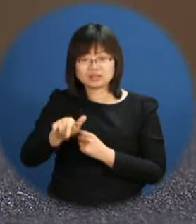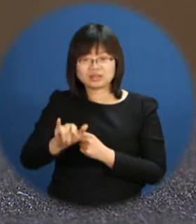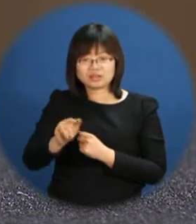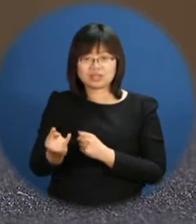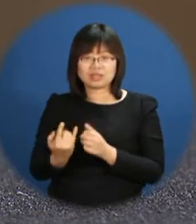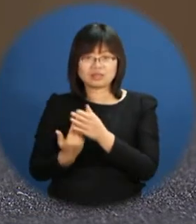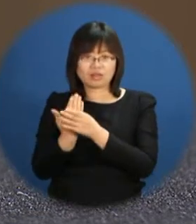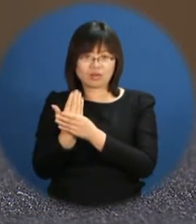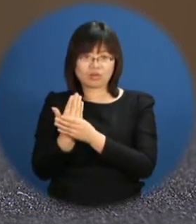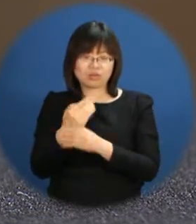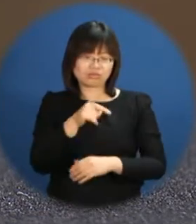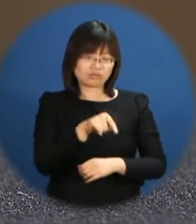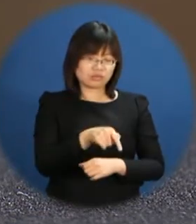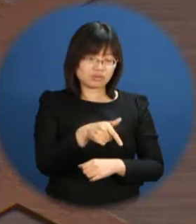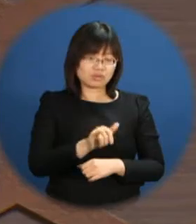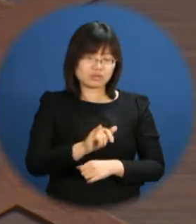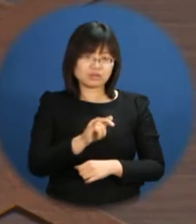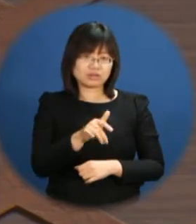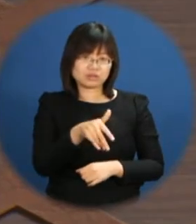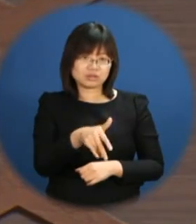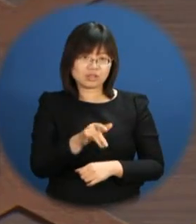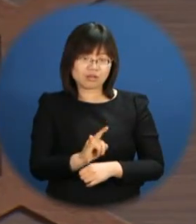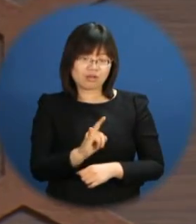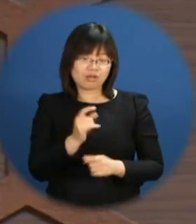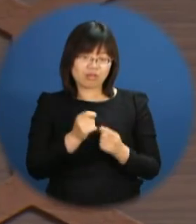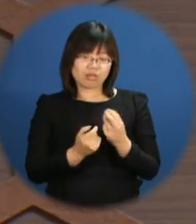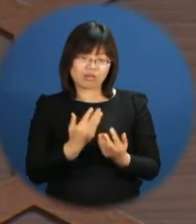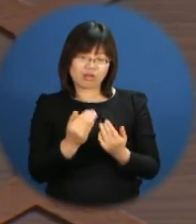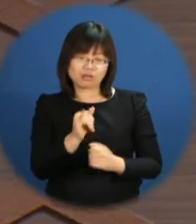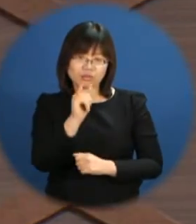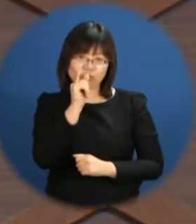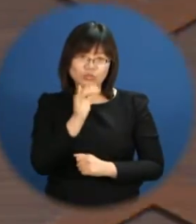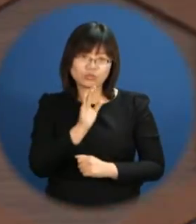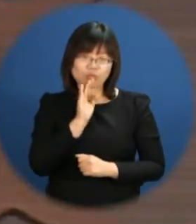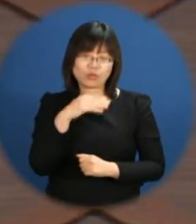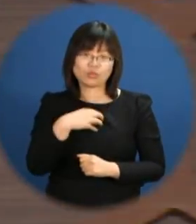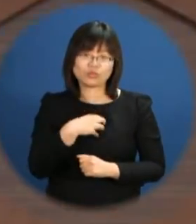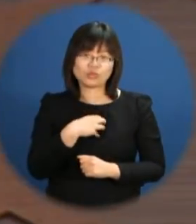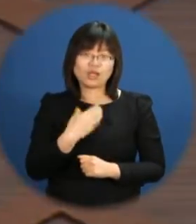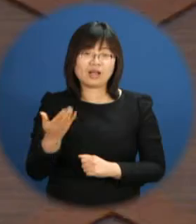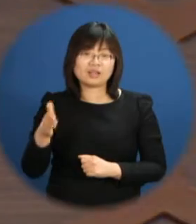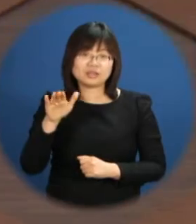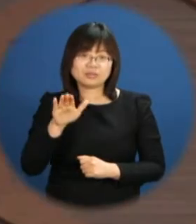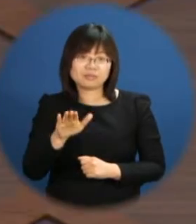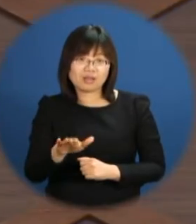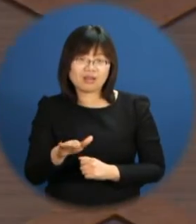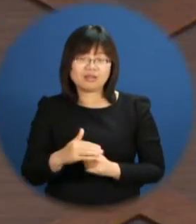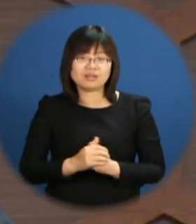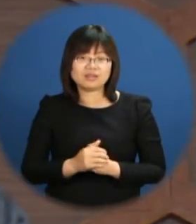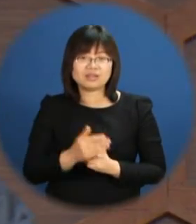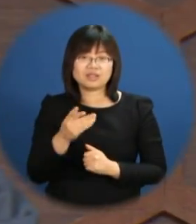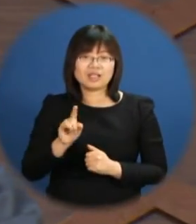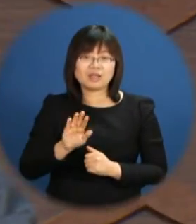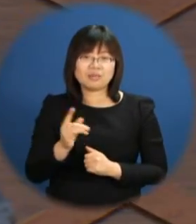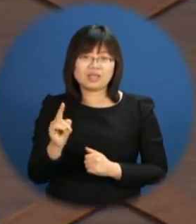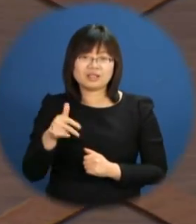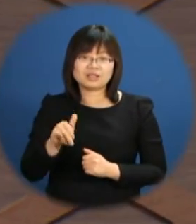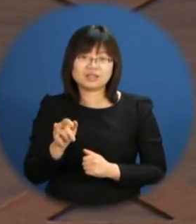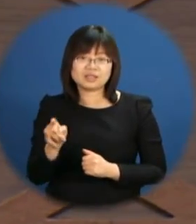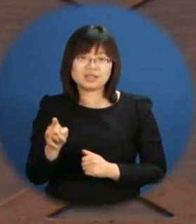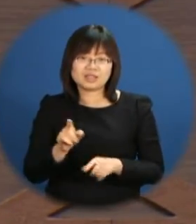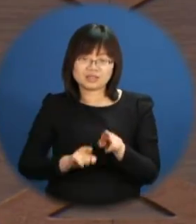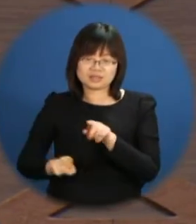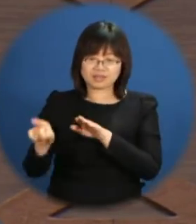나오고 왜 이 놈의 기체가 타고 이 정말 위기 란 말이야 근데 라 바지에 같애